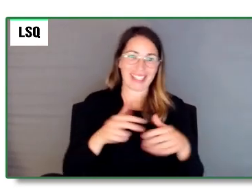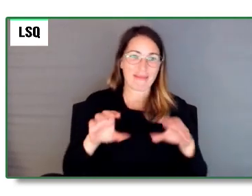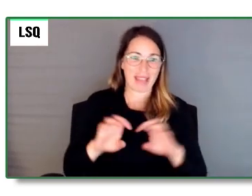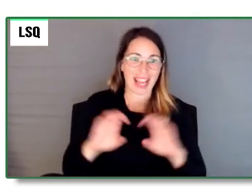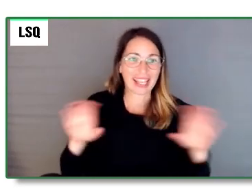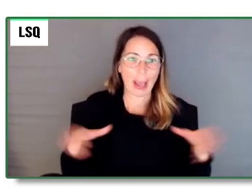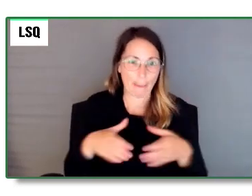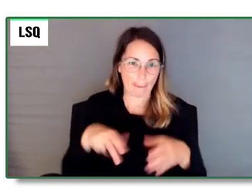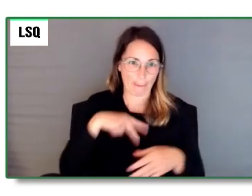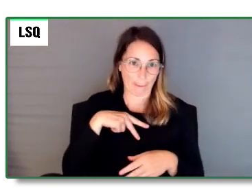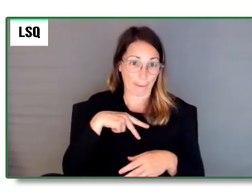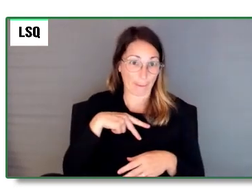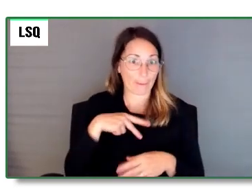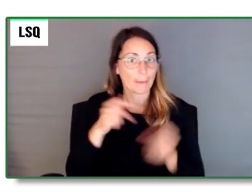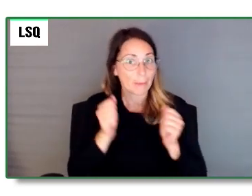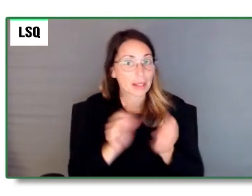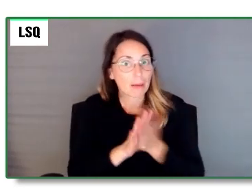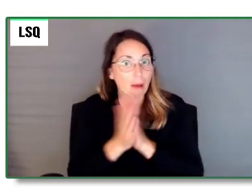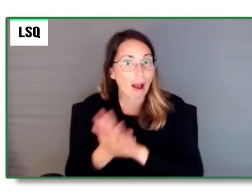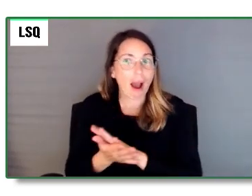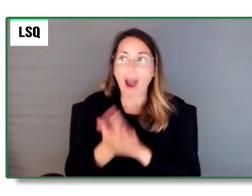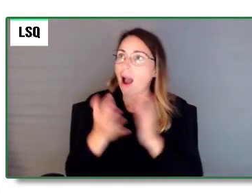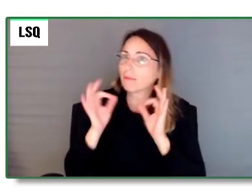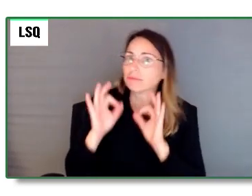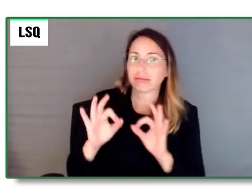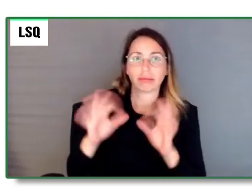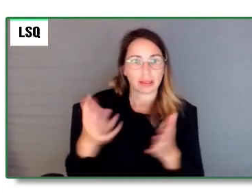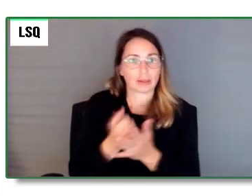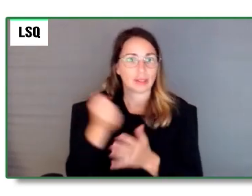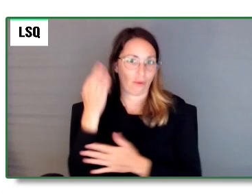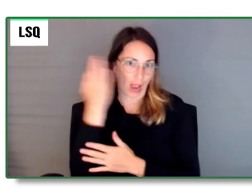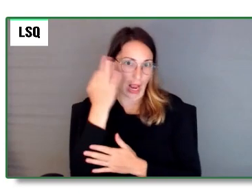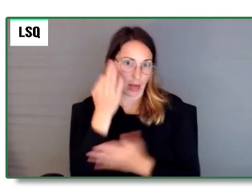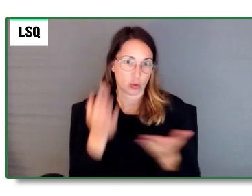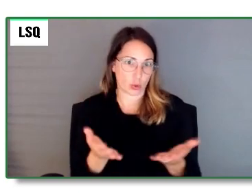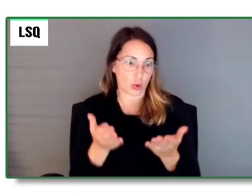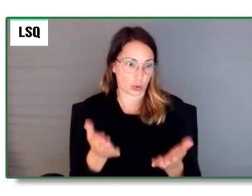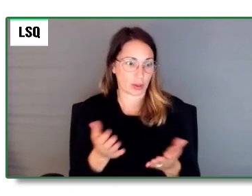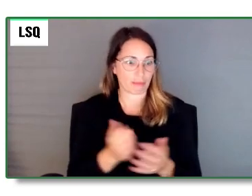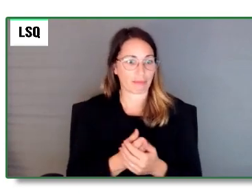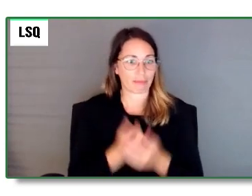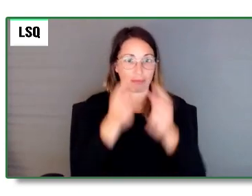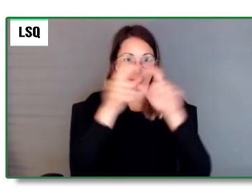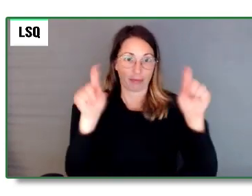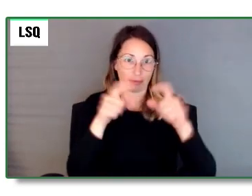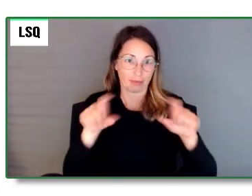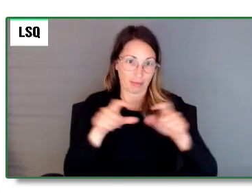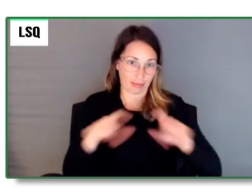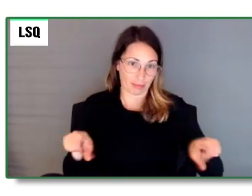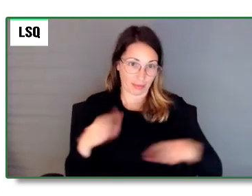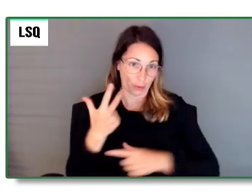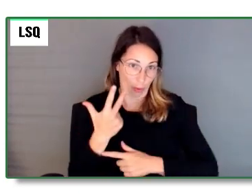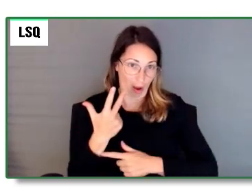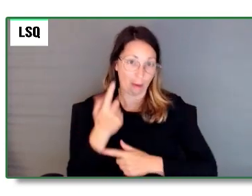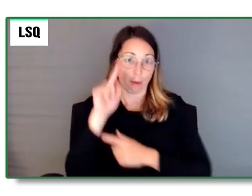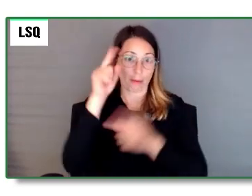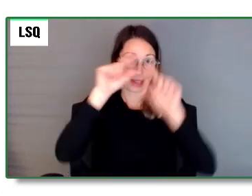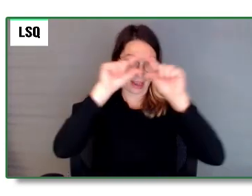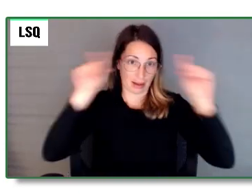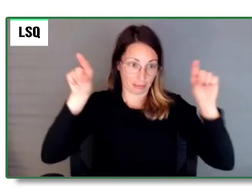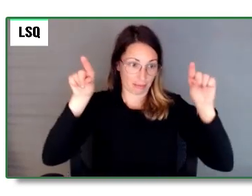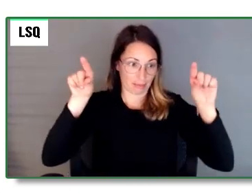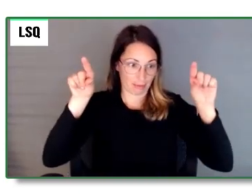possible cette conférence. Ils sont divisés en 3 rangs. En haut, il y a